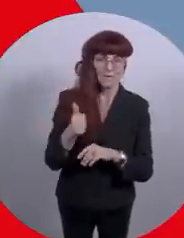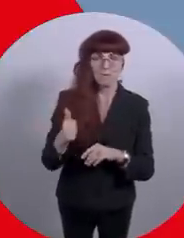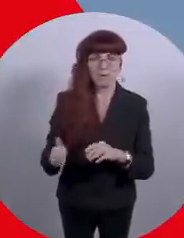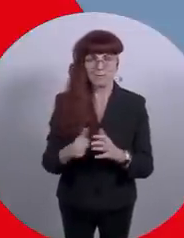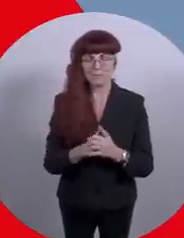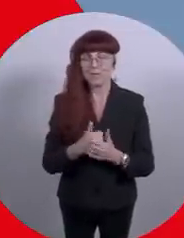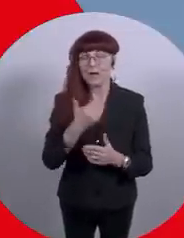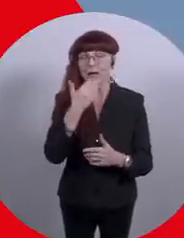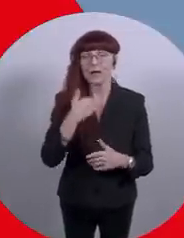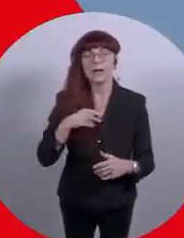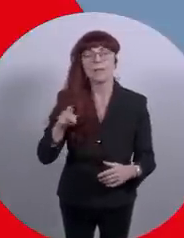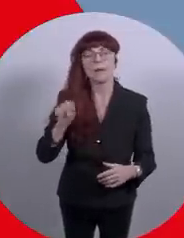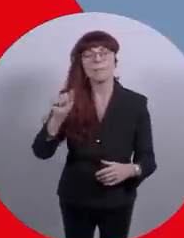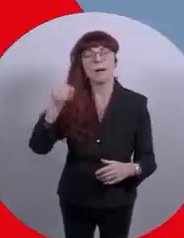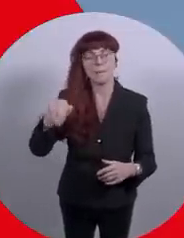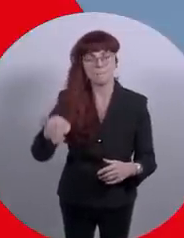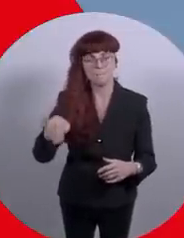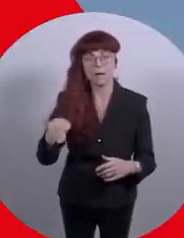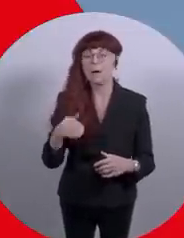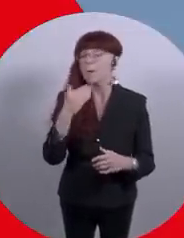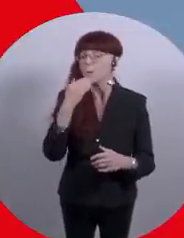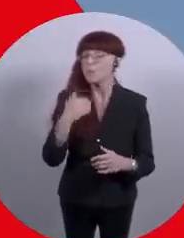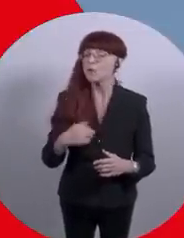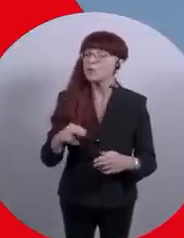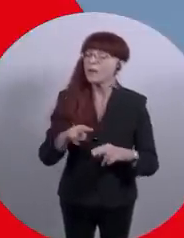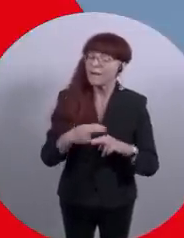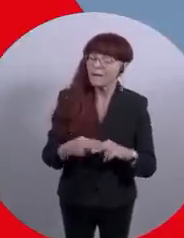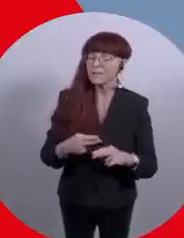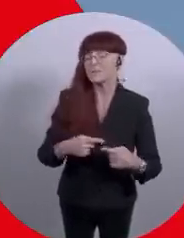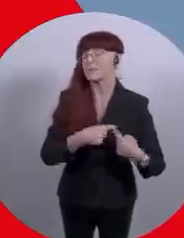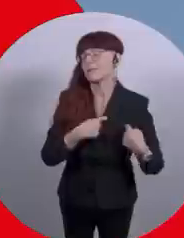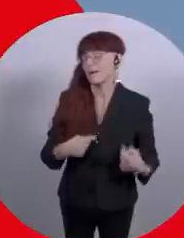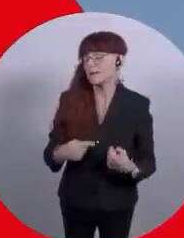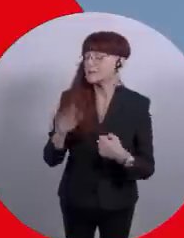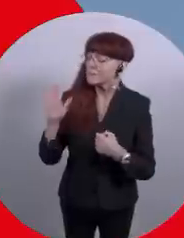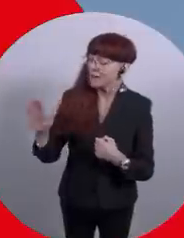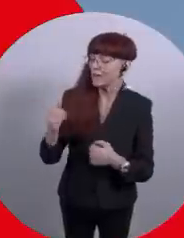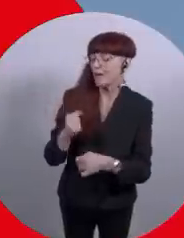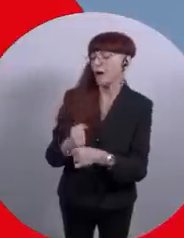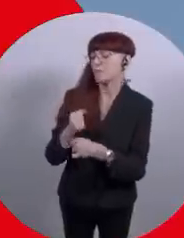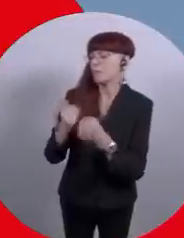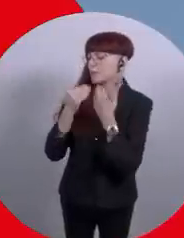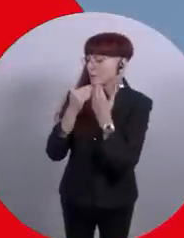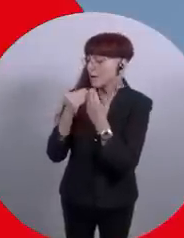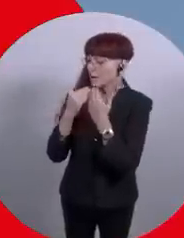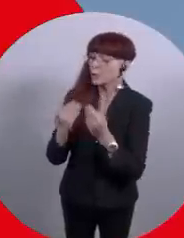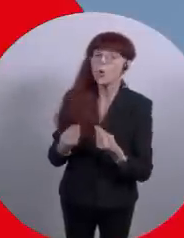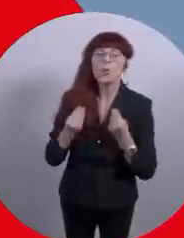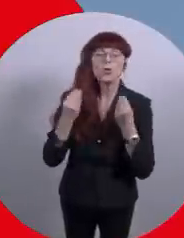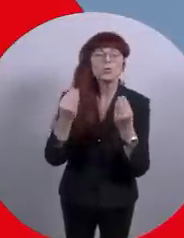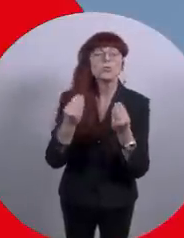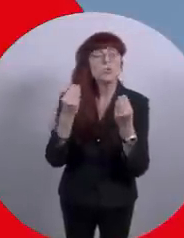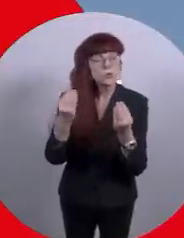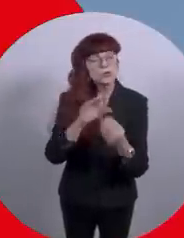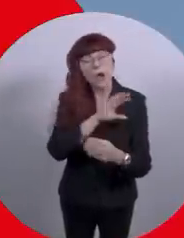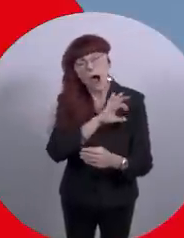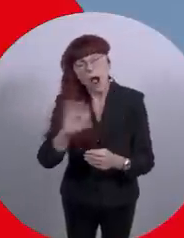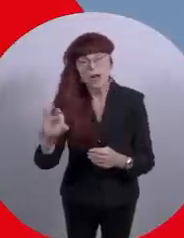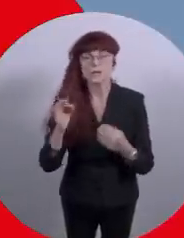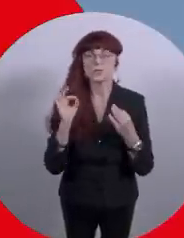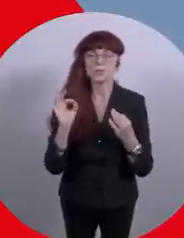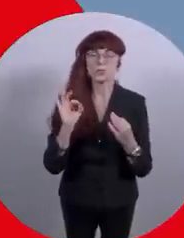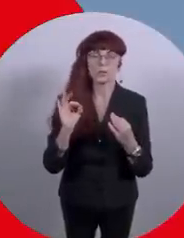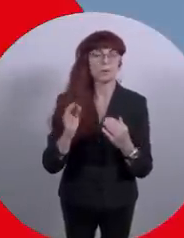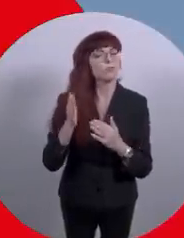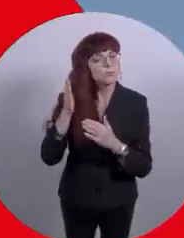BM ich möchte dir daher von ganzem Herzen für deine Arbeit danken und wünsche dir alles Gute für deinen weiteren Weg